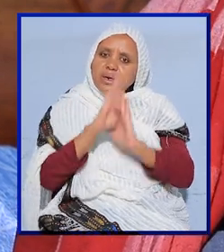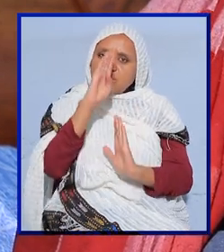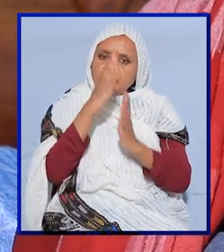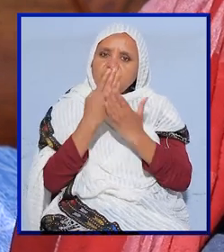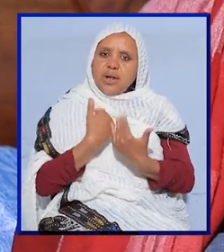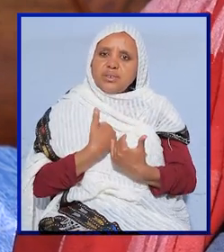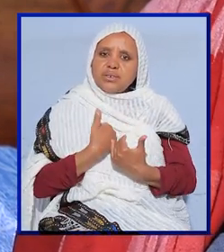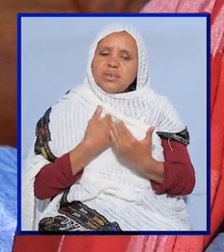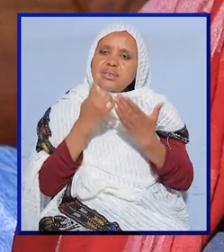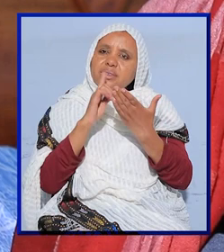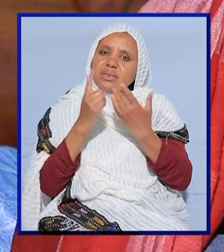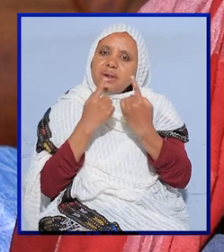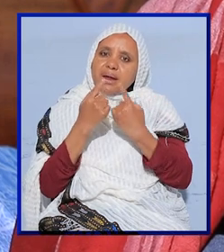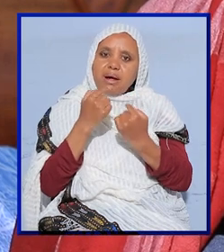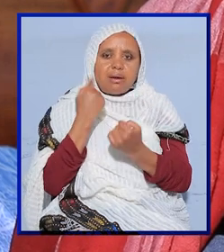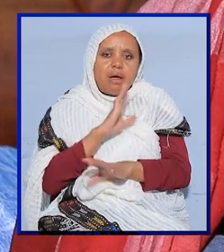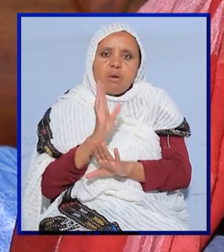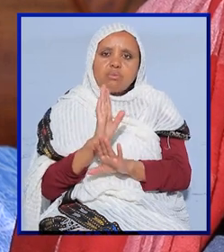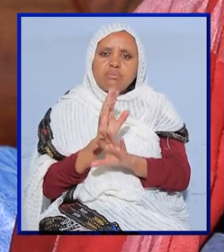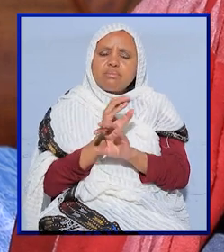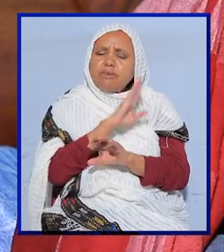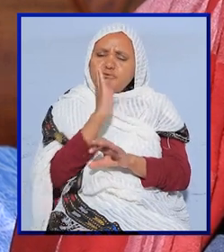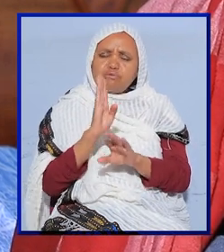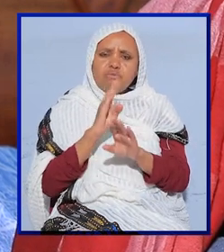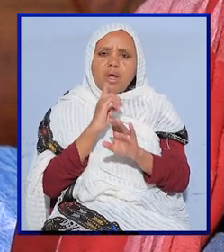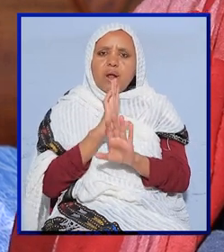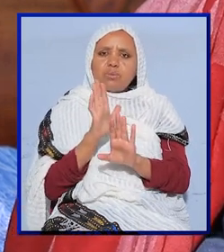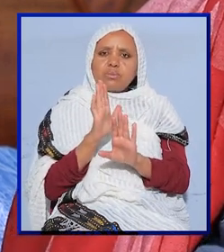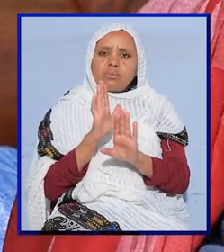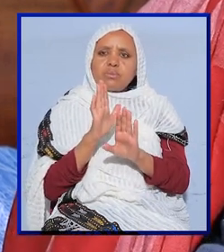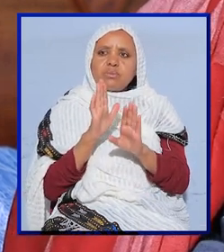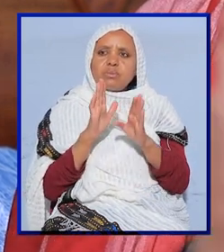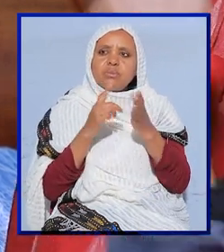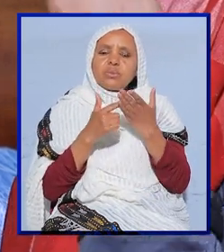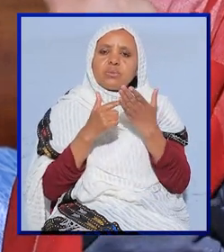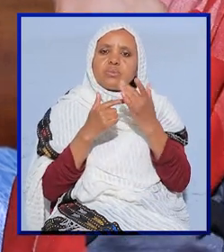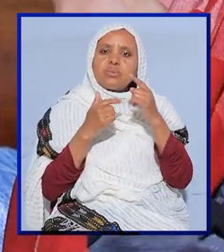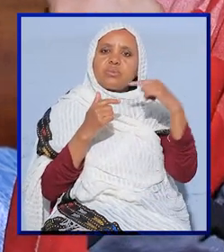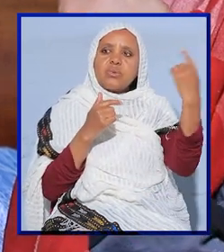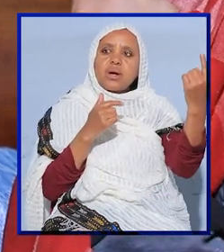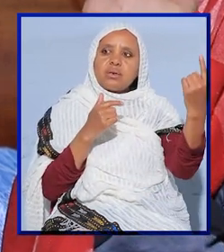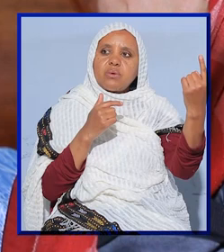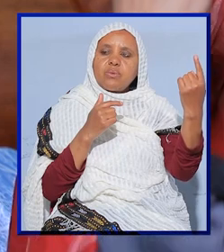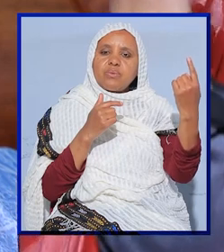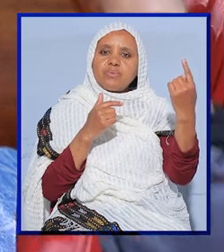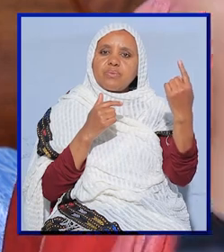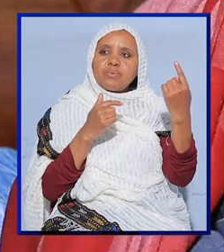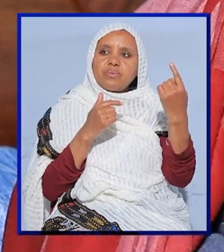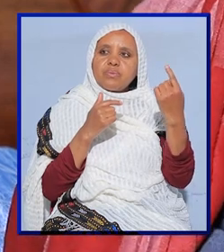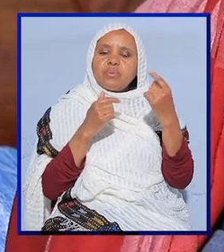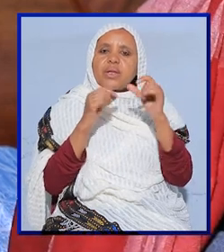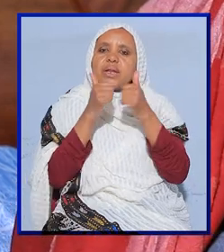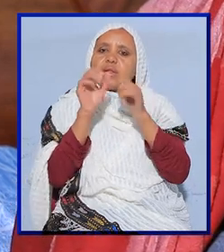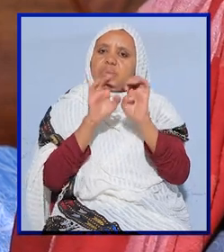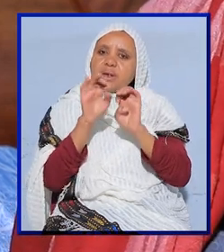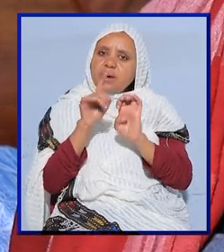አለች እስኪ ምን እናድርግ ምናምን አላሉ በብዙ እንዲሁም ያኛው ለእሱ